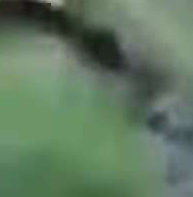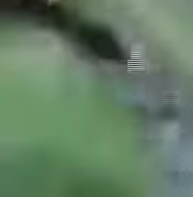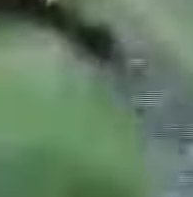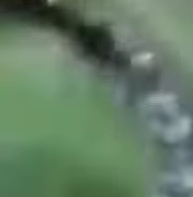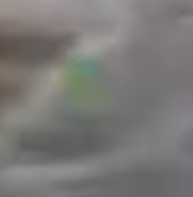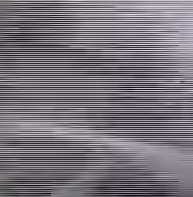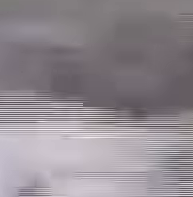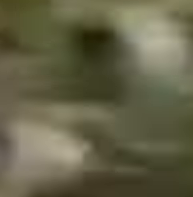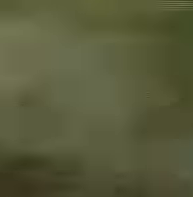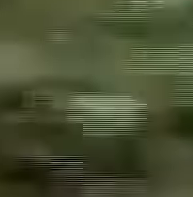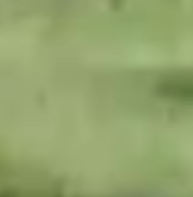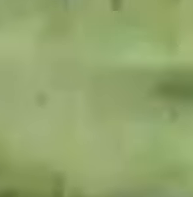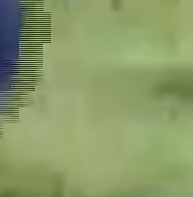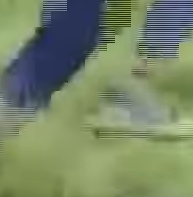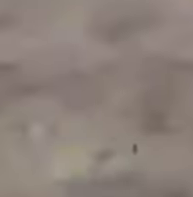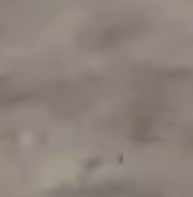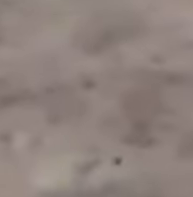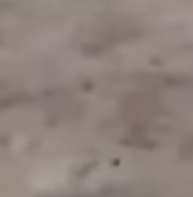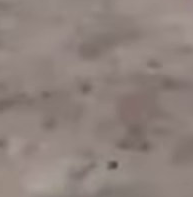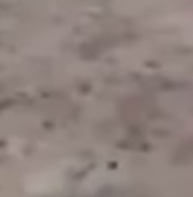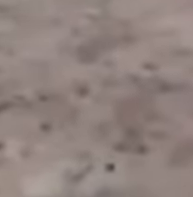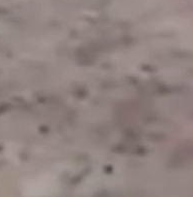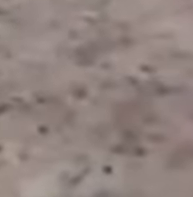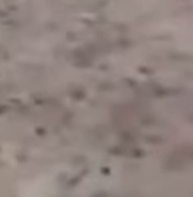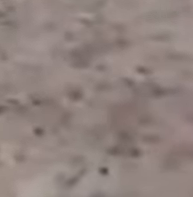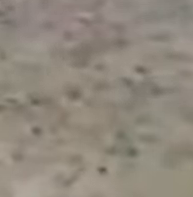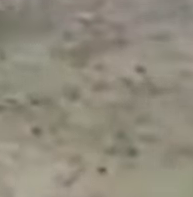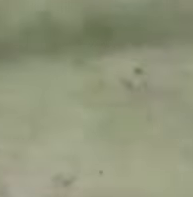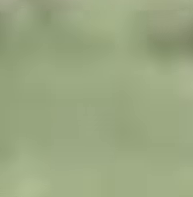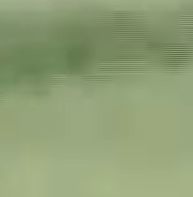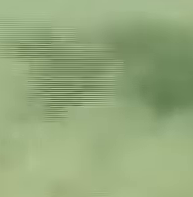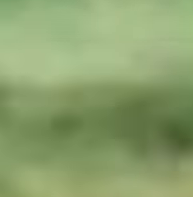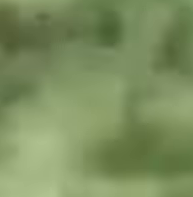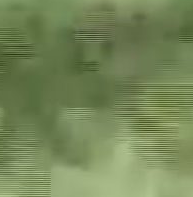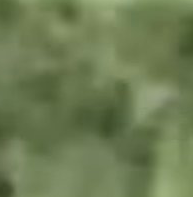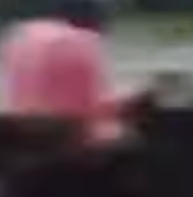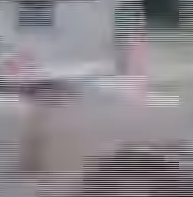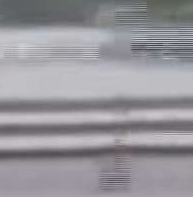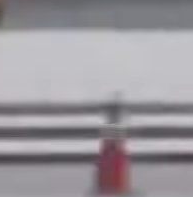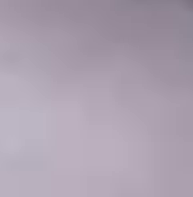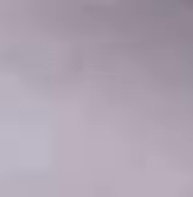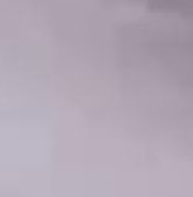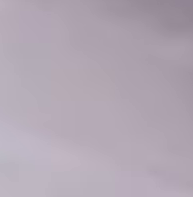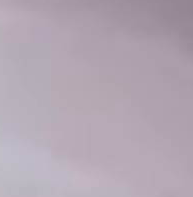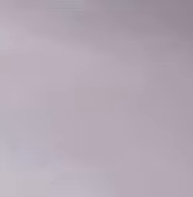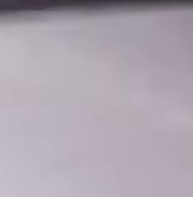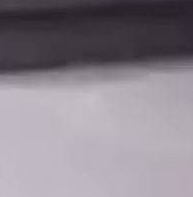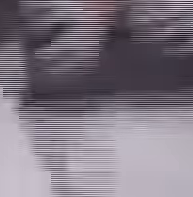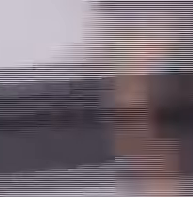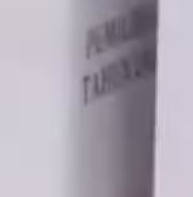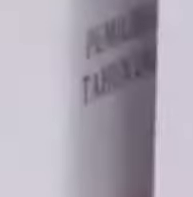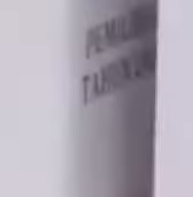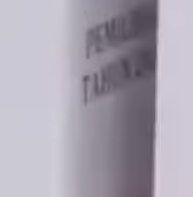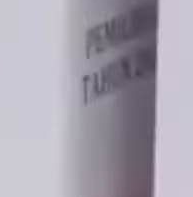Setiap hari yang kita lalui adalah cerita besar kita. Di sana ada tantangan besar yang harus kita